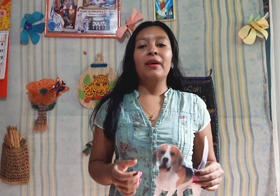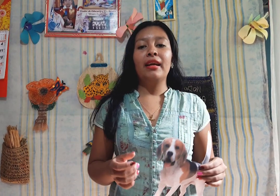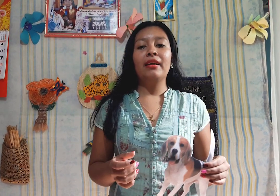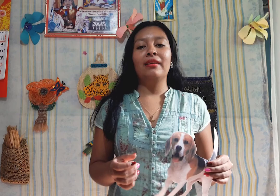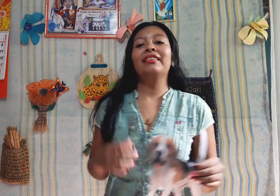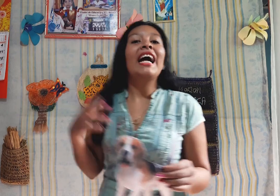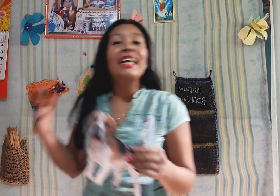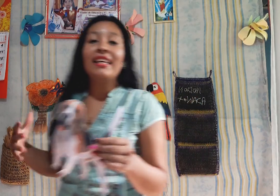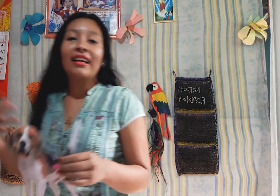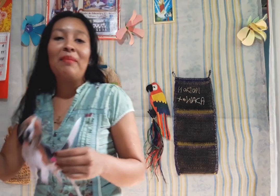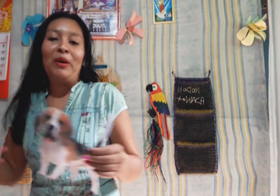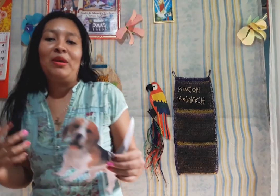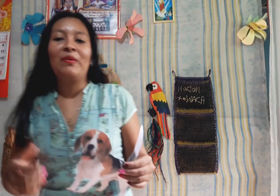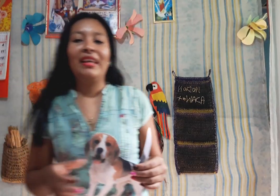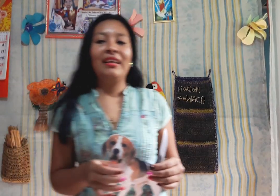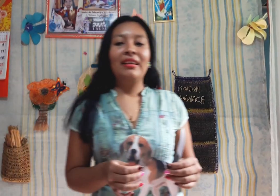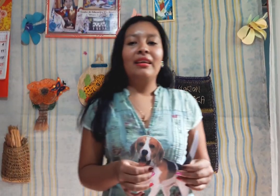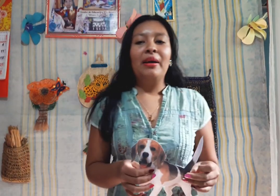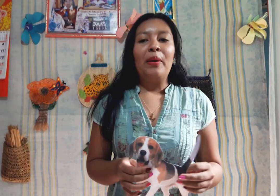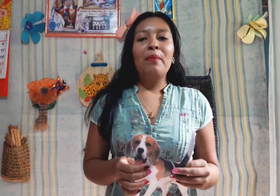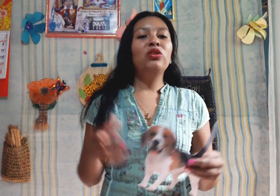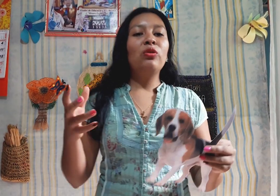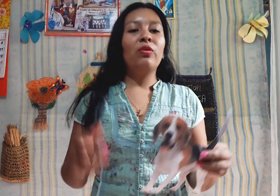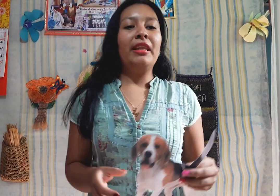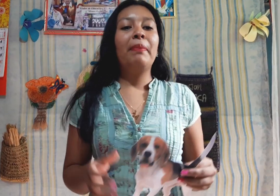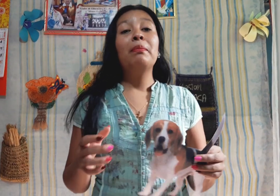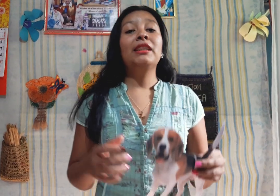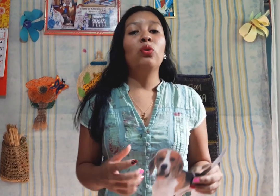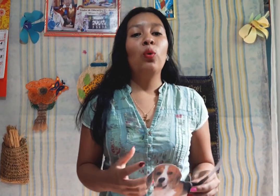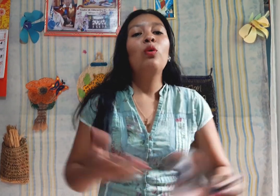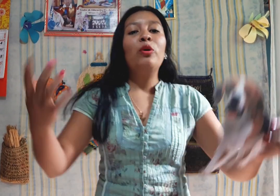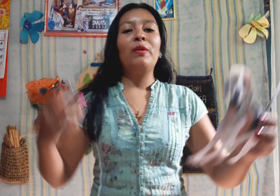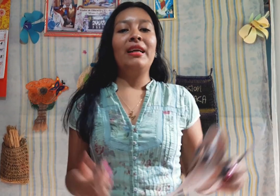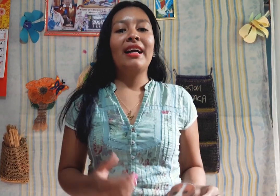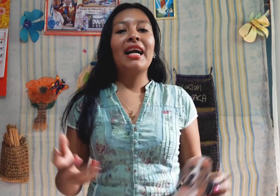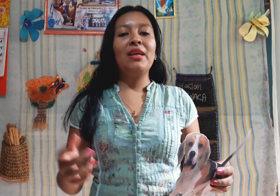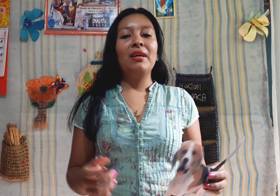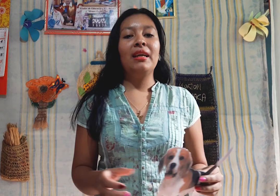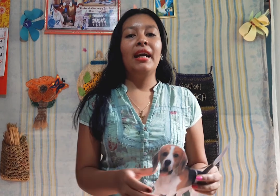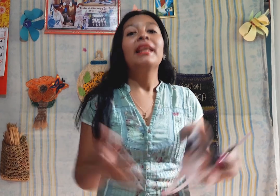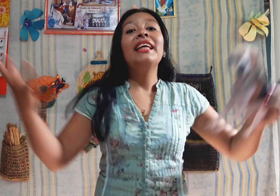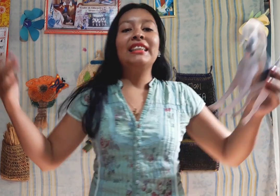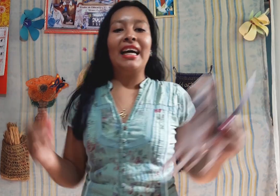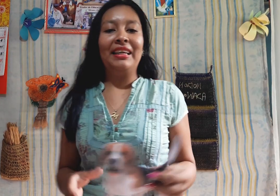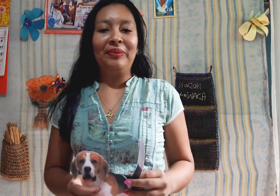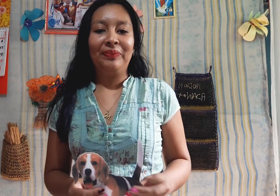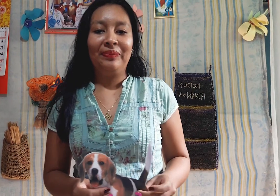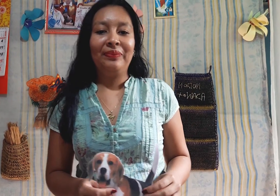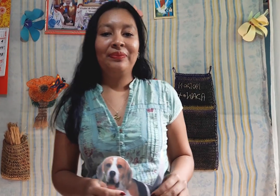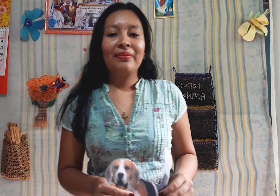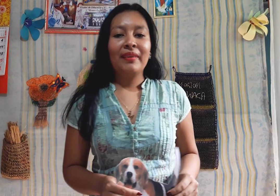Tanayak kiwade. Tanayak lapakwi kiwade. Bang sun lo kidi panpas uburwi kakiwi.